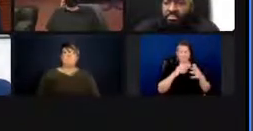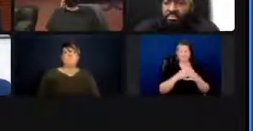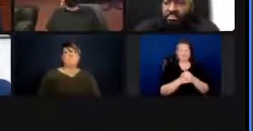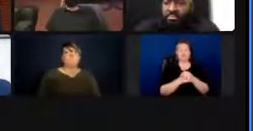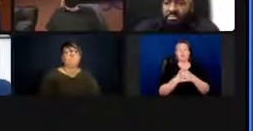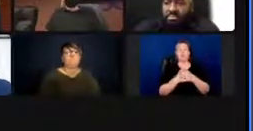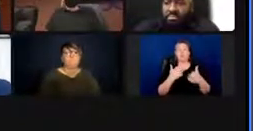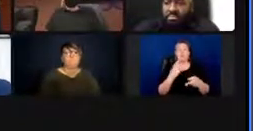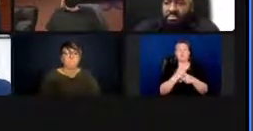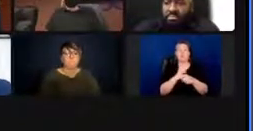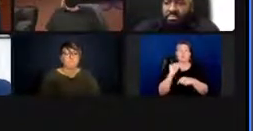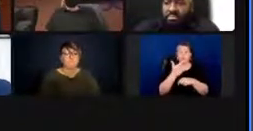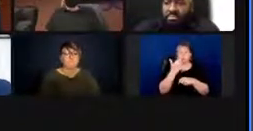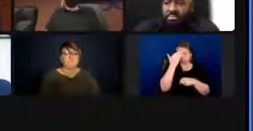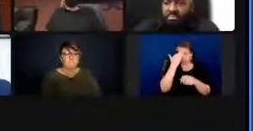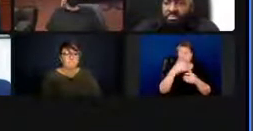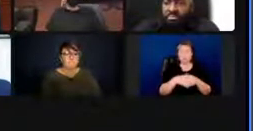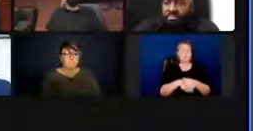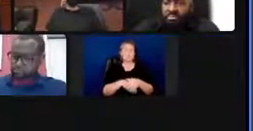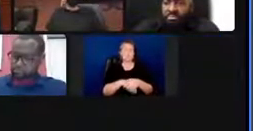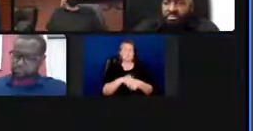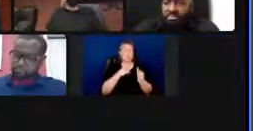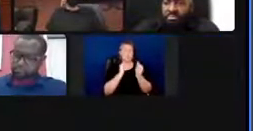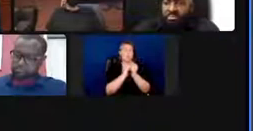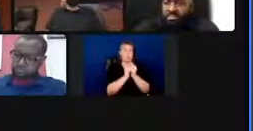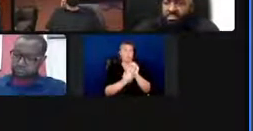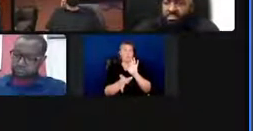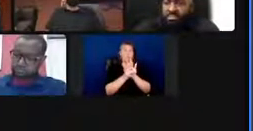kuambia kwamba tunapoendelea na magnet